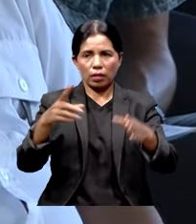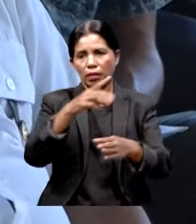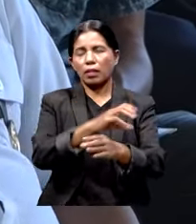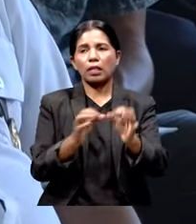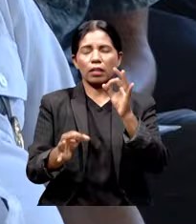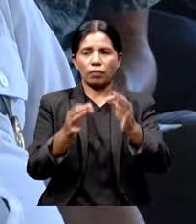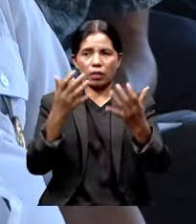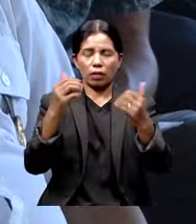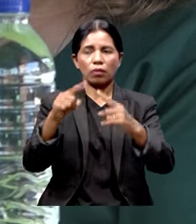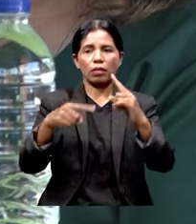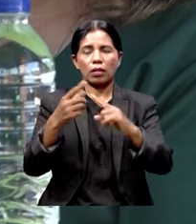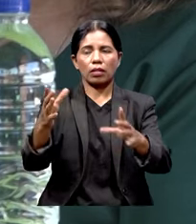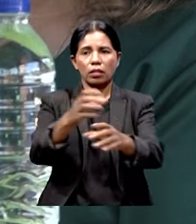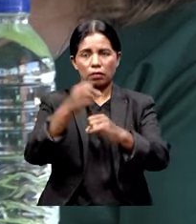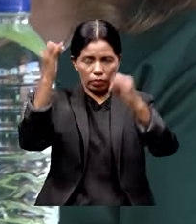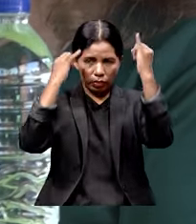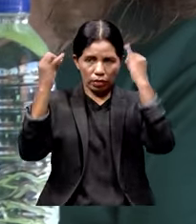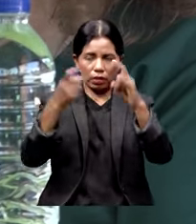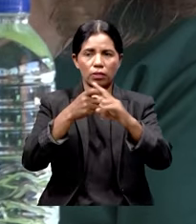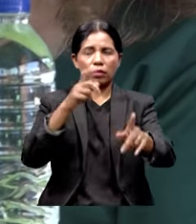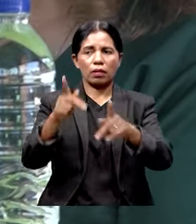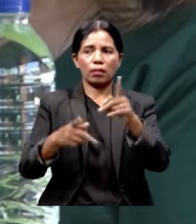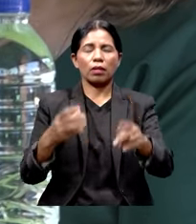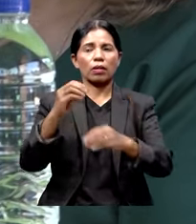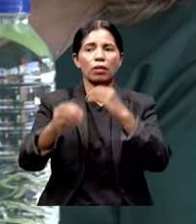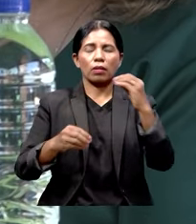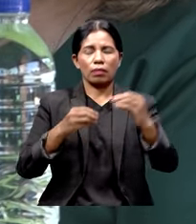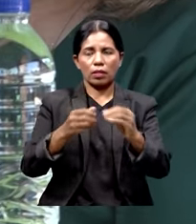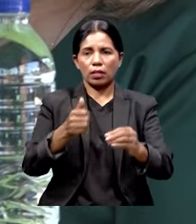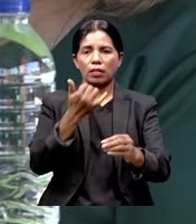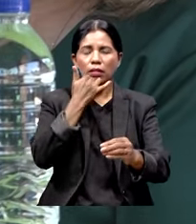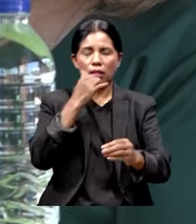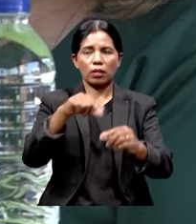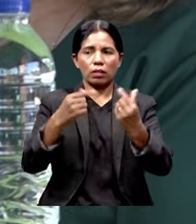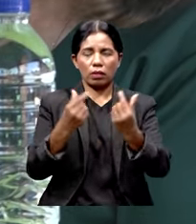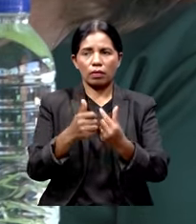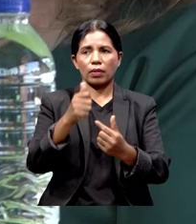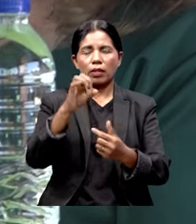mas que nune ba inhira simo informação husi comunidade kona ba irregularidade